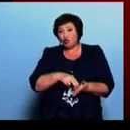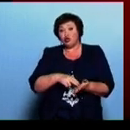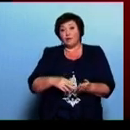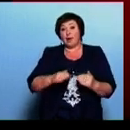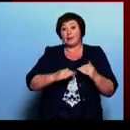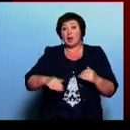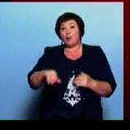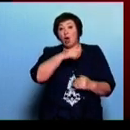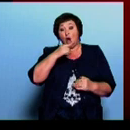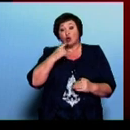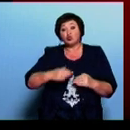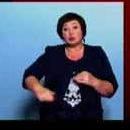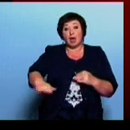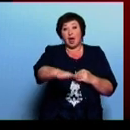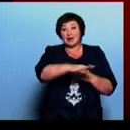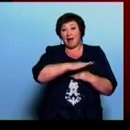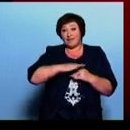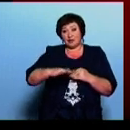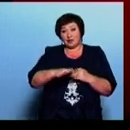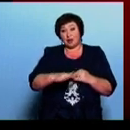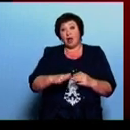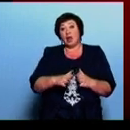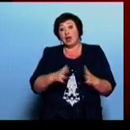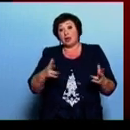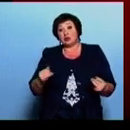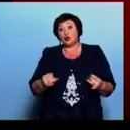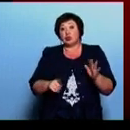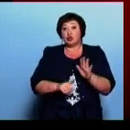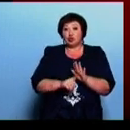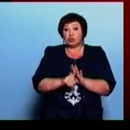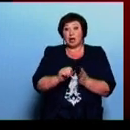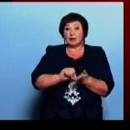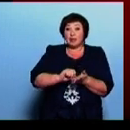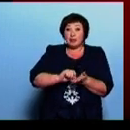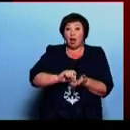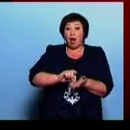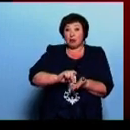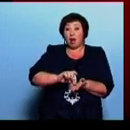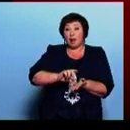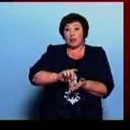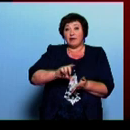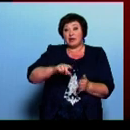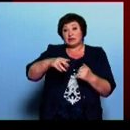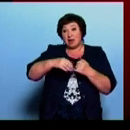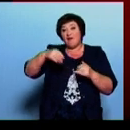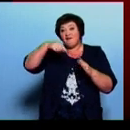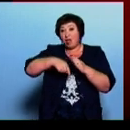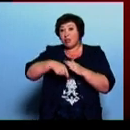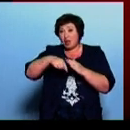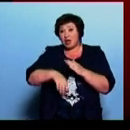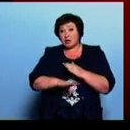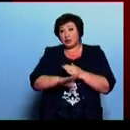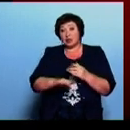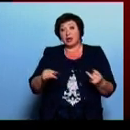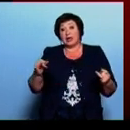также испытывает медленные колебательные движения. Начинает накапливаться напряжение в недрах, в жестком